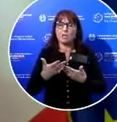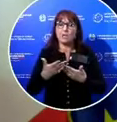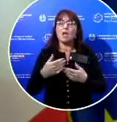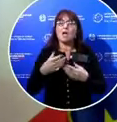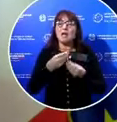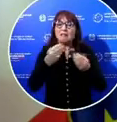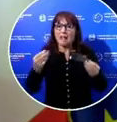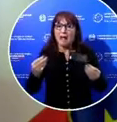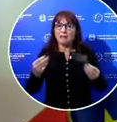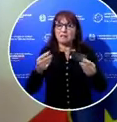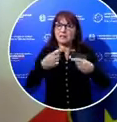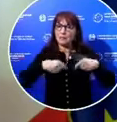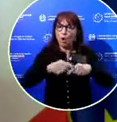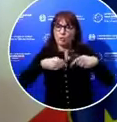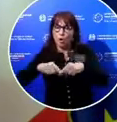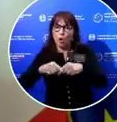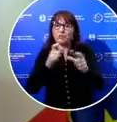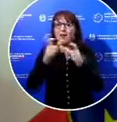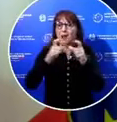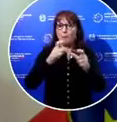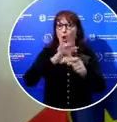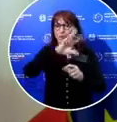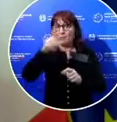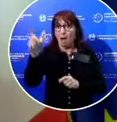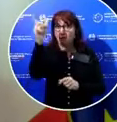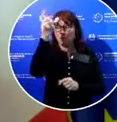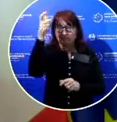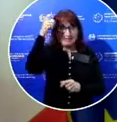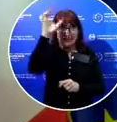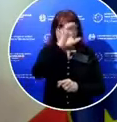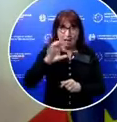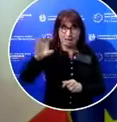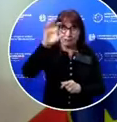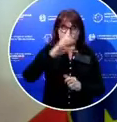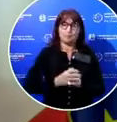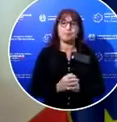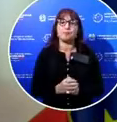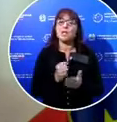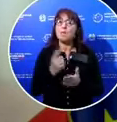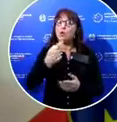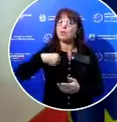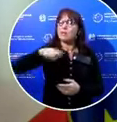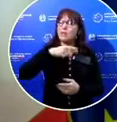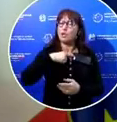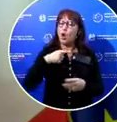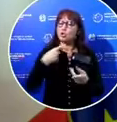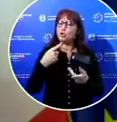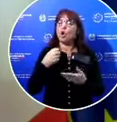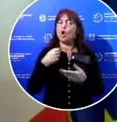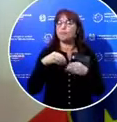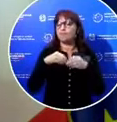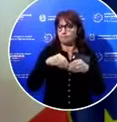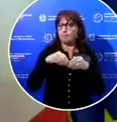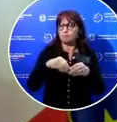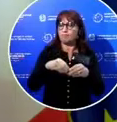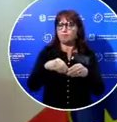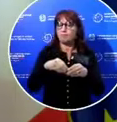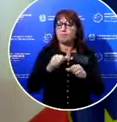fora multilaterali e nei rapporti con i paesi terzi. Evidenzio anzitutto il nostro contributo nei fora multilaterali, a cominciare